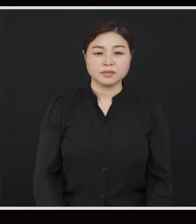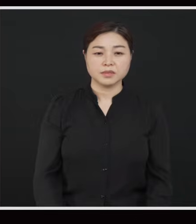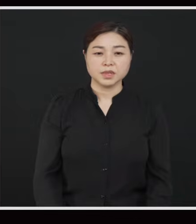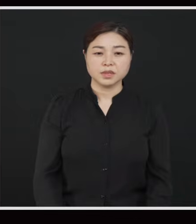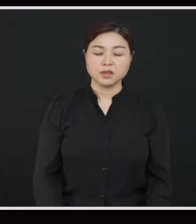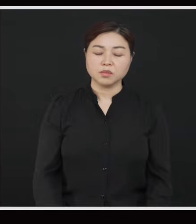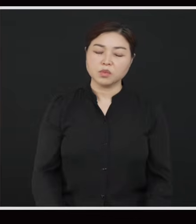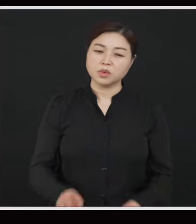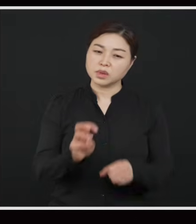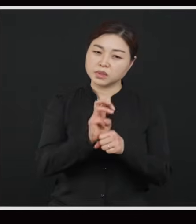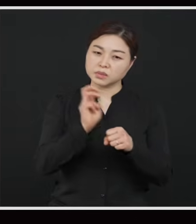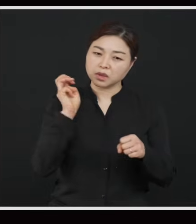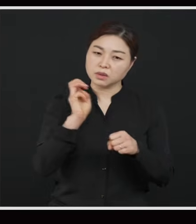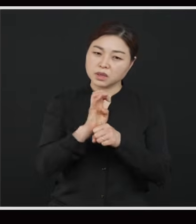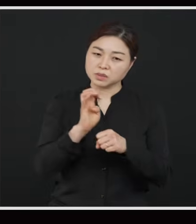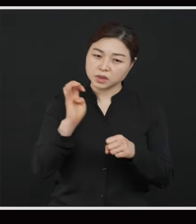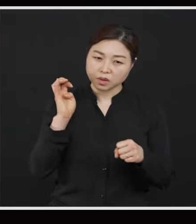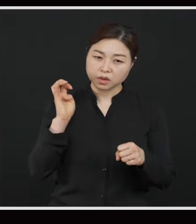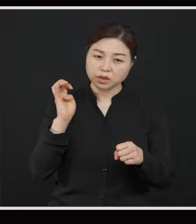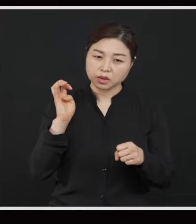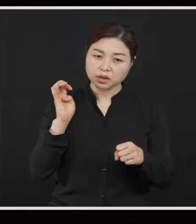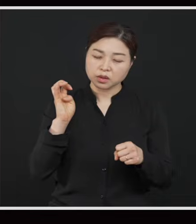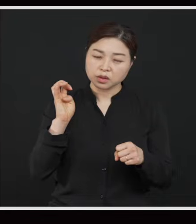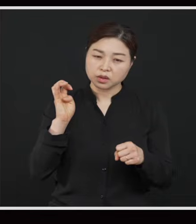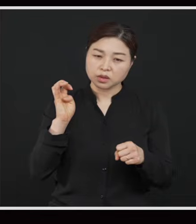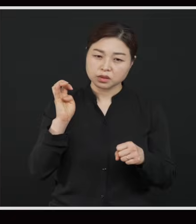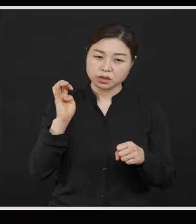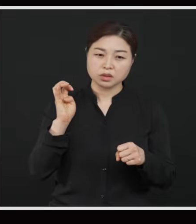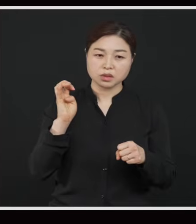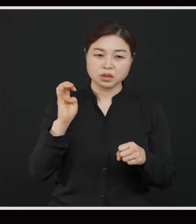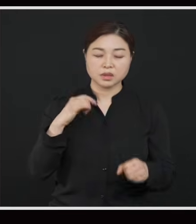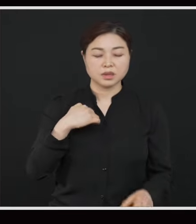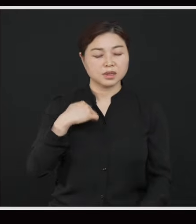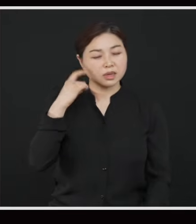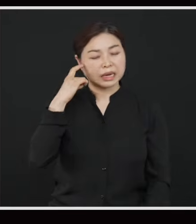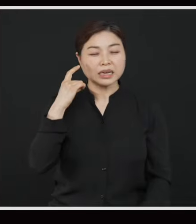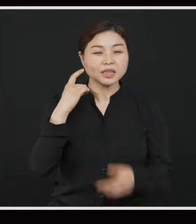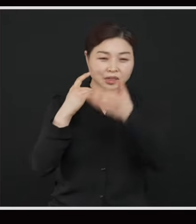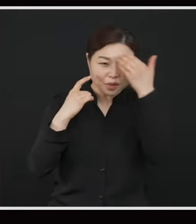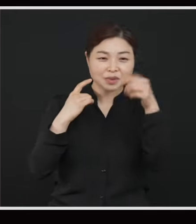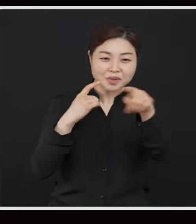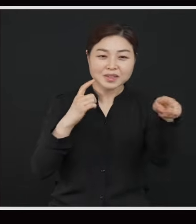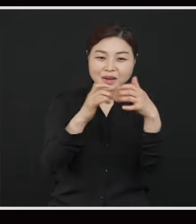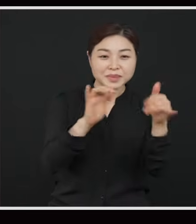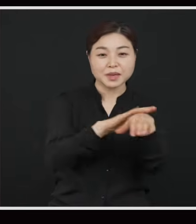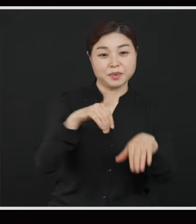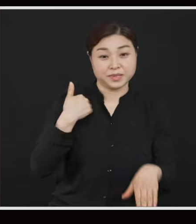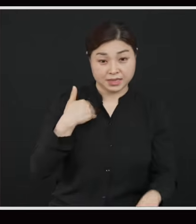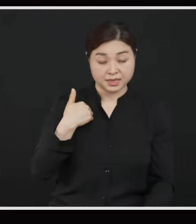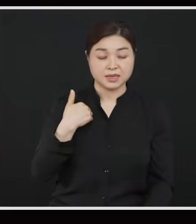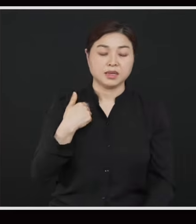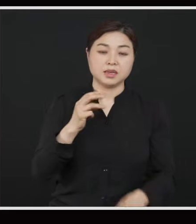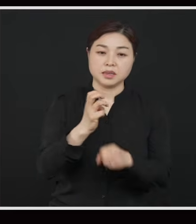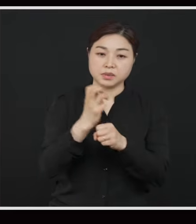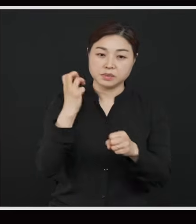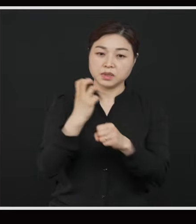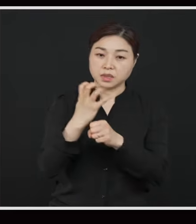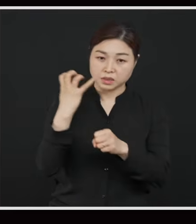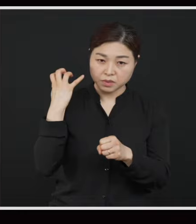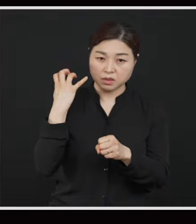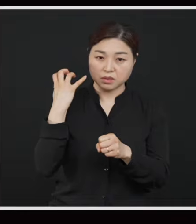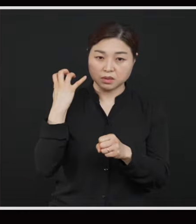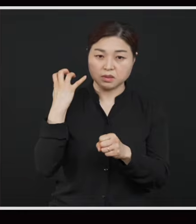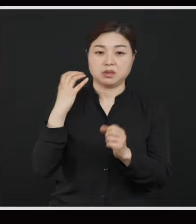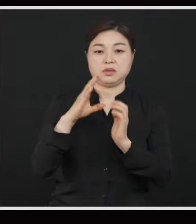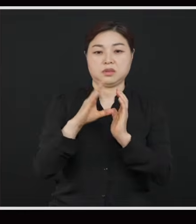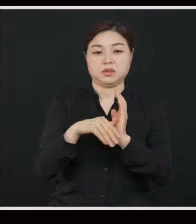한 3, 40년 전만 해도 저희 생각이, 젊으신 분들은 잘 모르겠지만 3, 40년 전만 해도